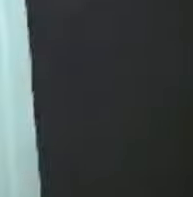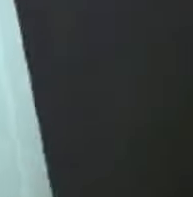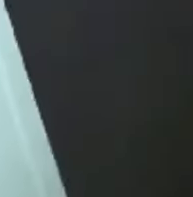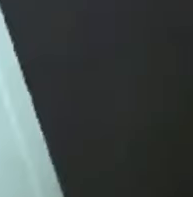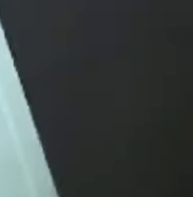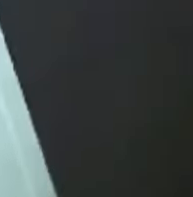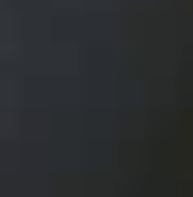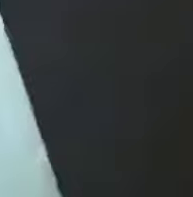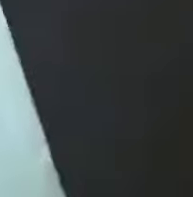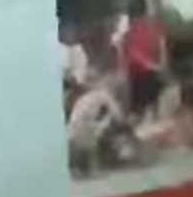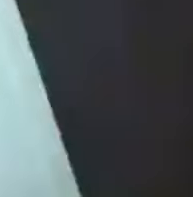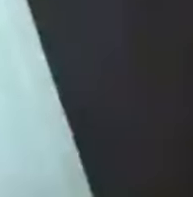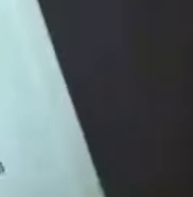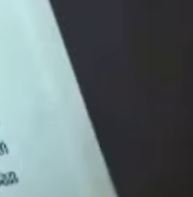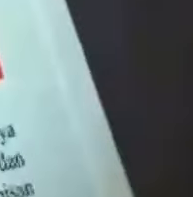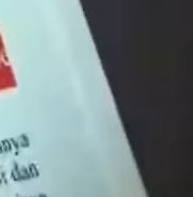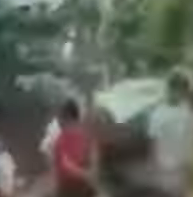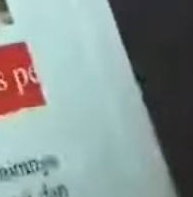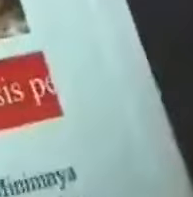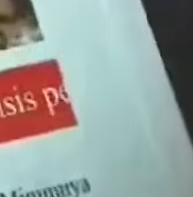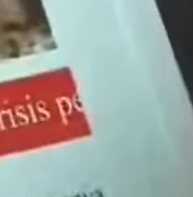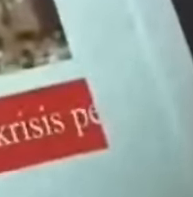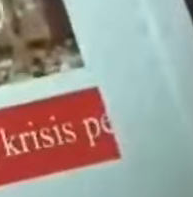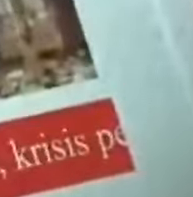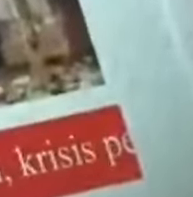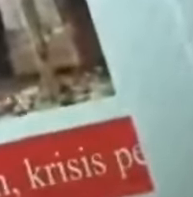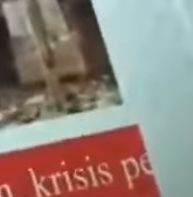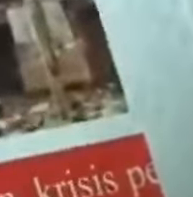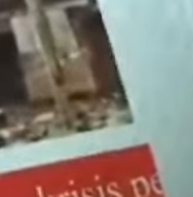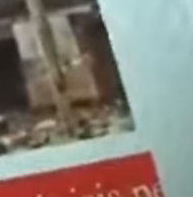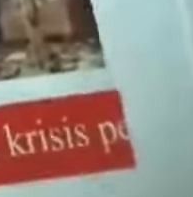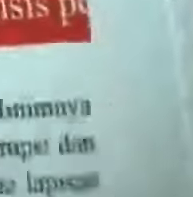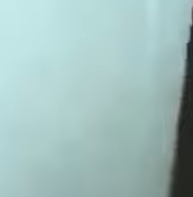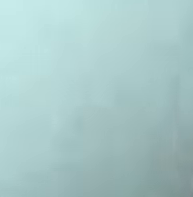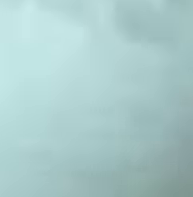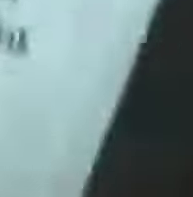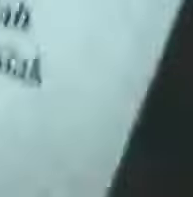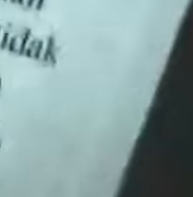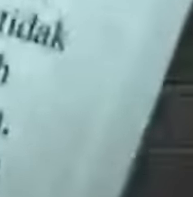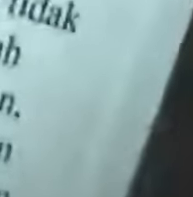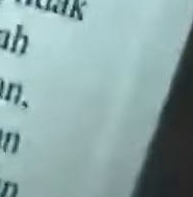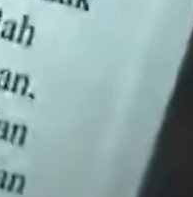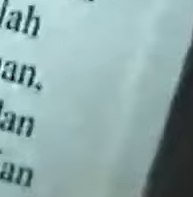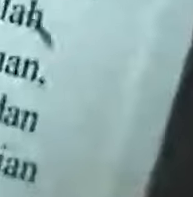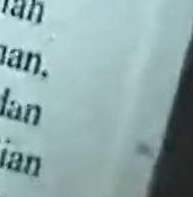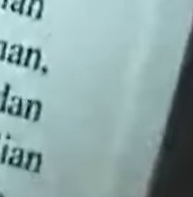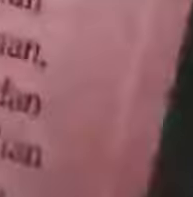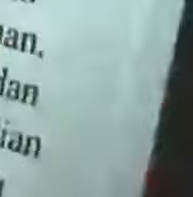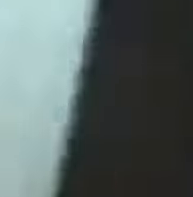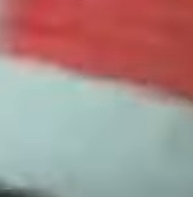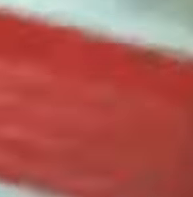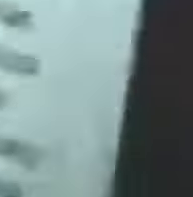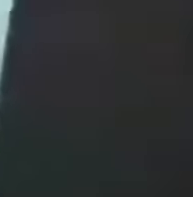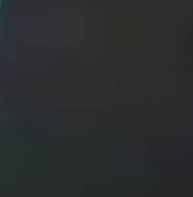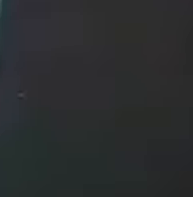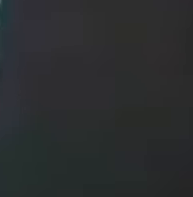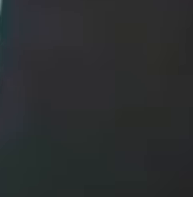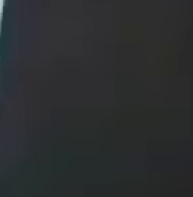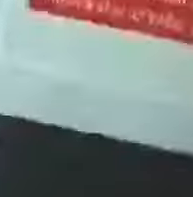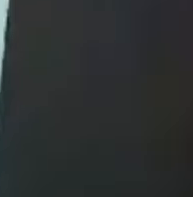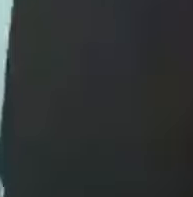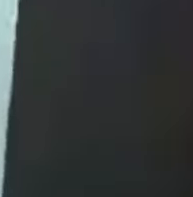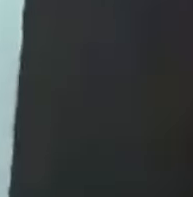Minimnya suara rakyat telah melahirkan pemimpin yang tidak mampu mengatasi masalah mendasar seperti kemiskinan, krisis pendidikan, korupsi,